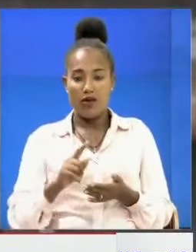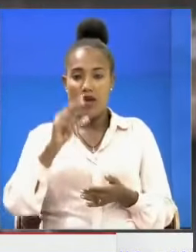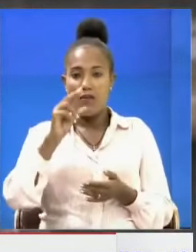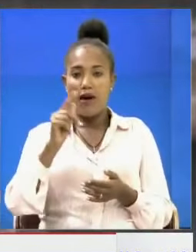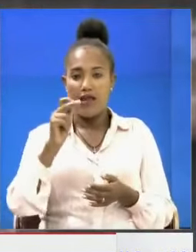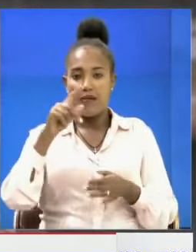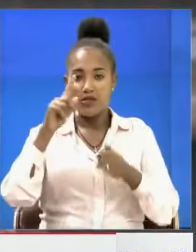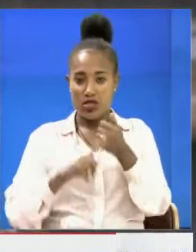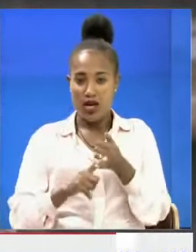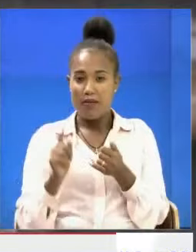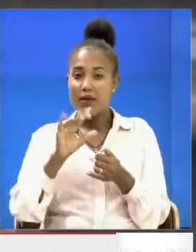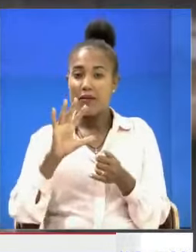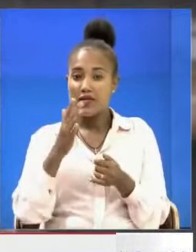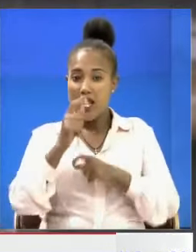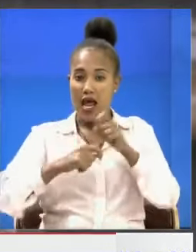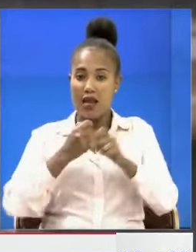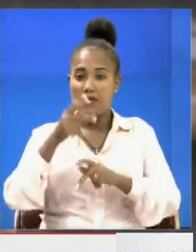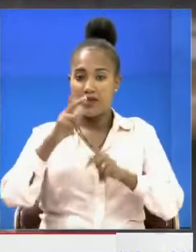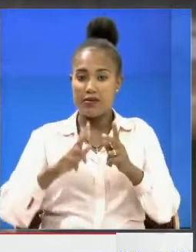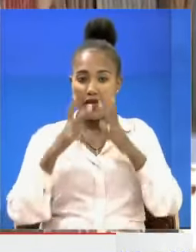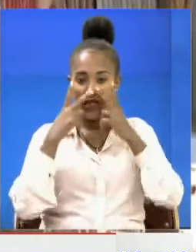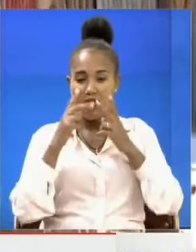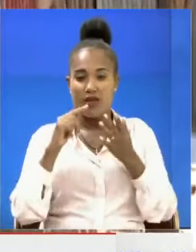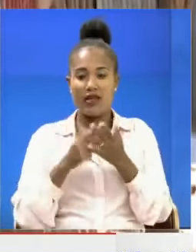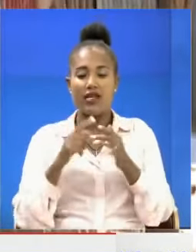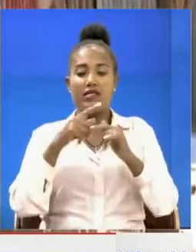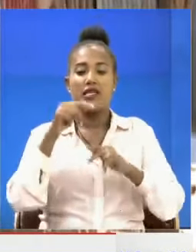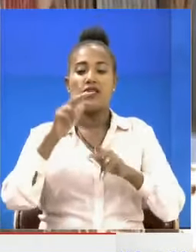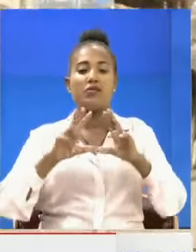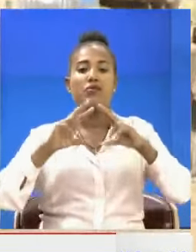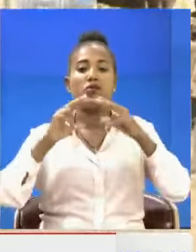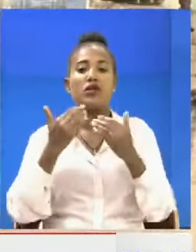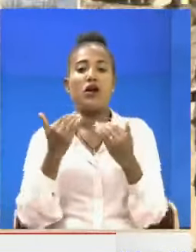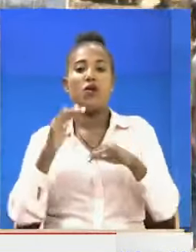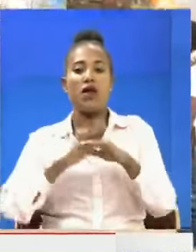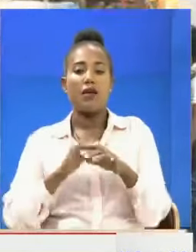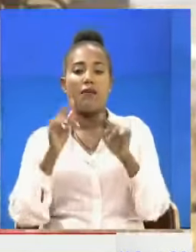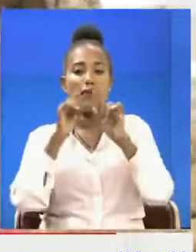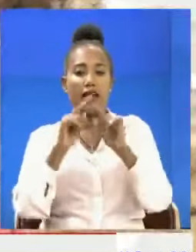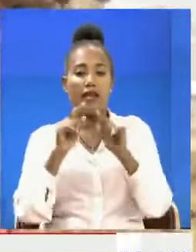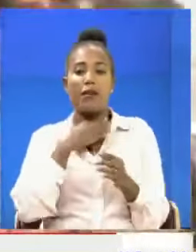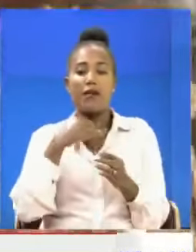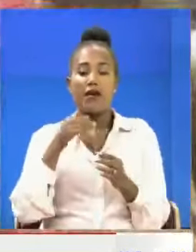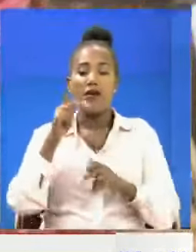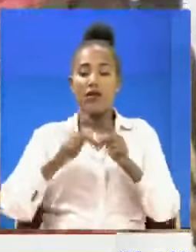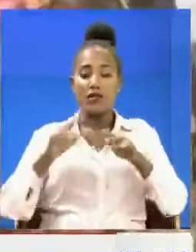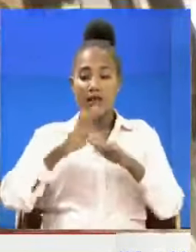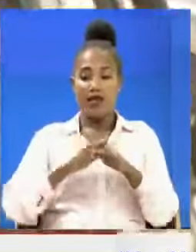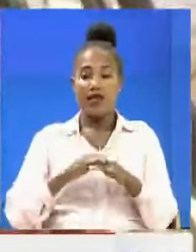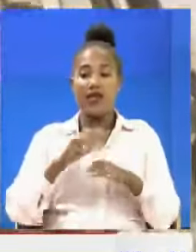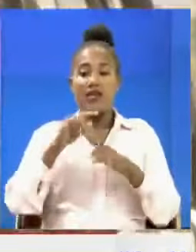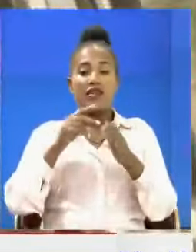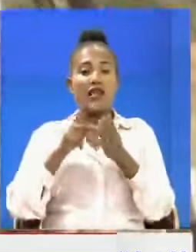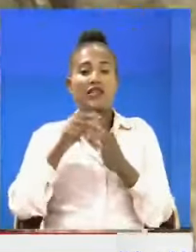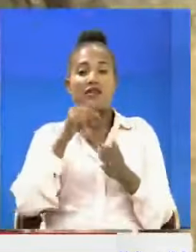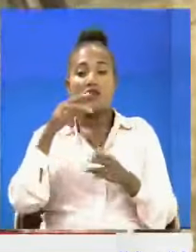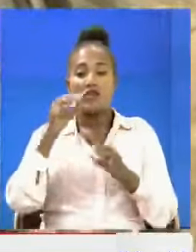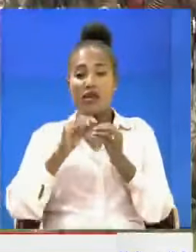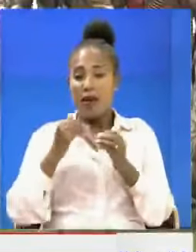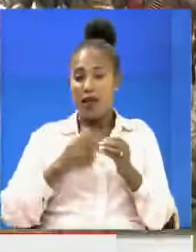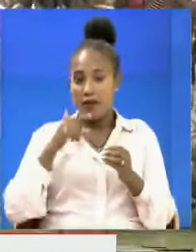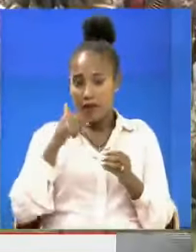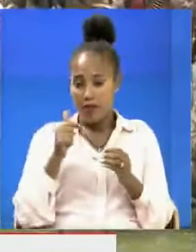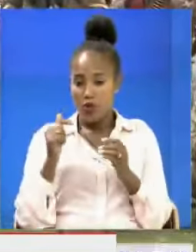ጥግ ምን እንደሚመስል ለዓለም ህዝብ አሳይቷል። ይህ ጸረ ህዝብ ቡድን አሁን ላይ በተለይም በአማራው ህዝብ ላይ ያላወራረድኩት ሂሳብ አለ